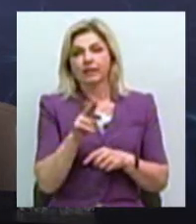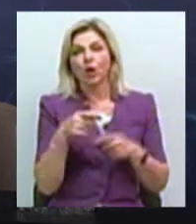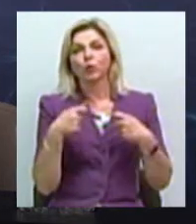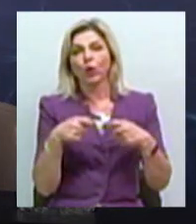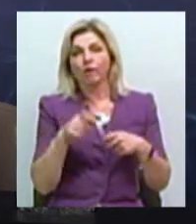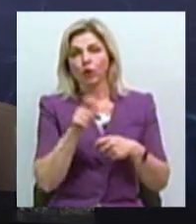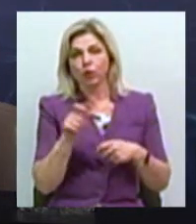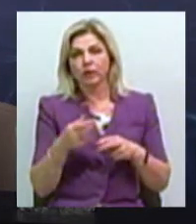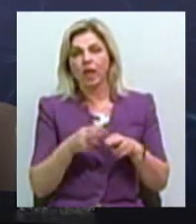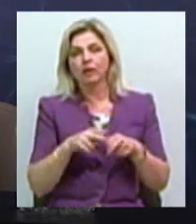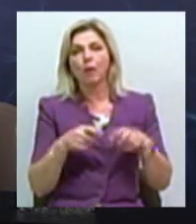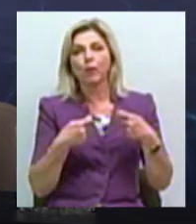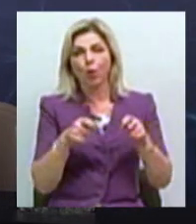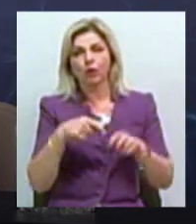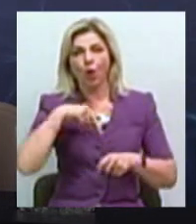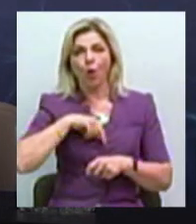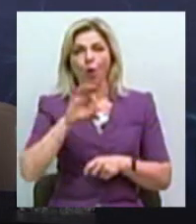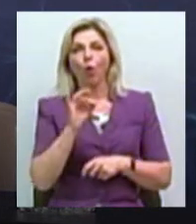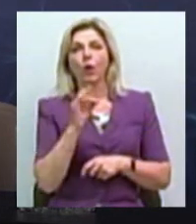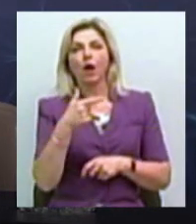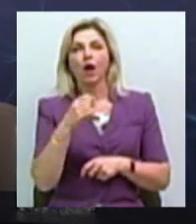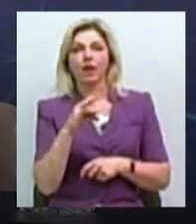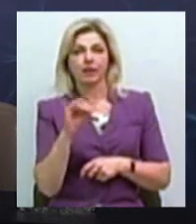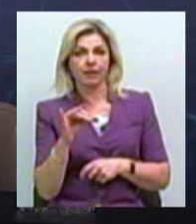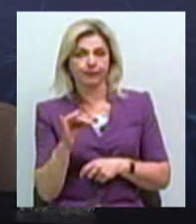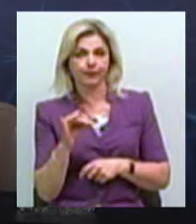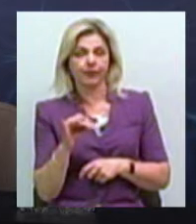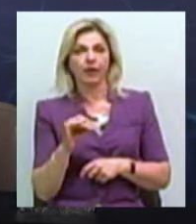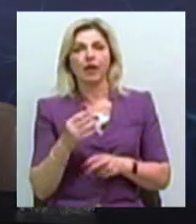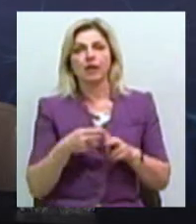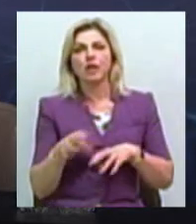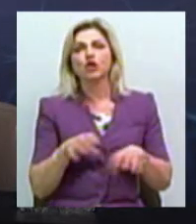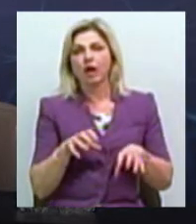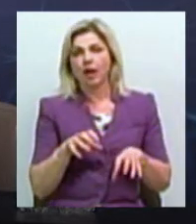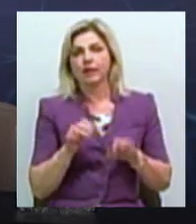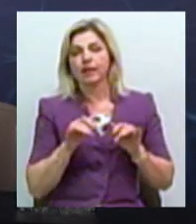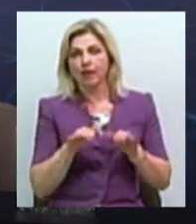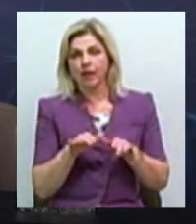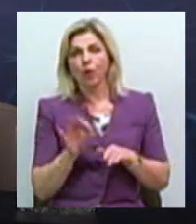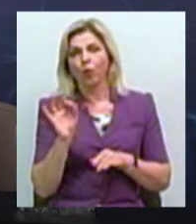перепродаж органів людських, так. Це певні шахрайські дії щодо